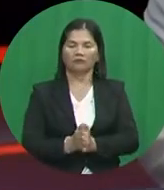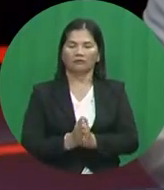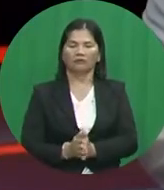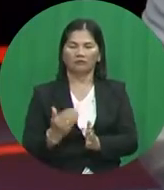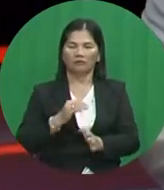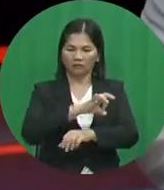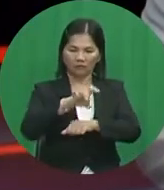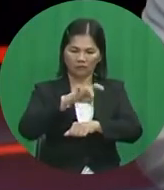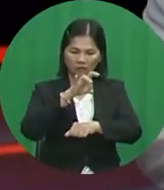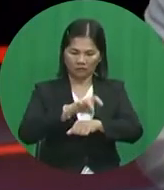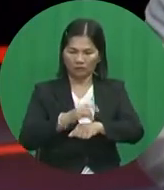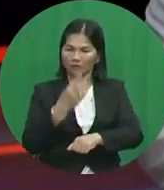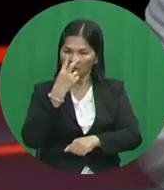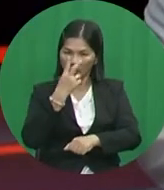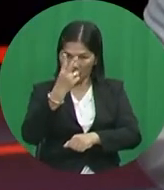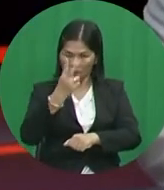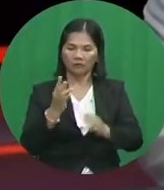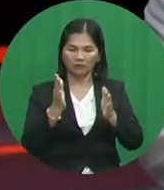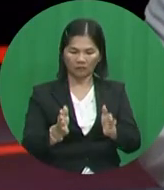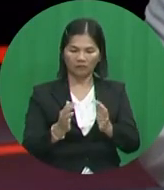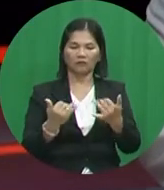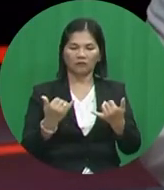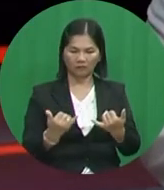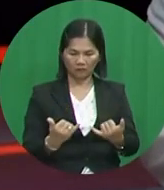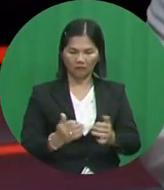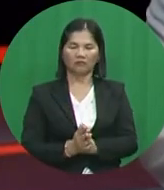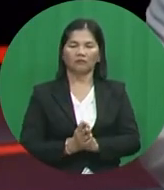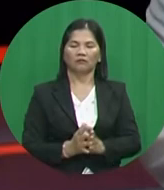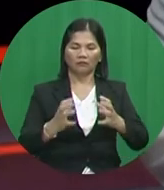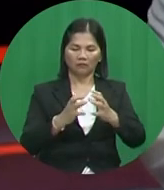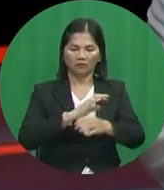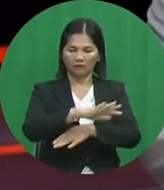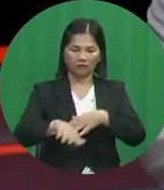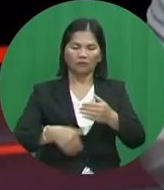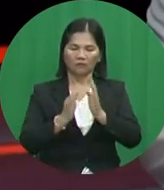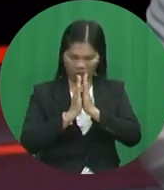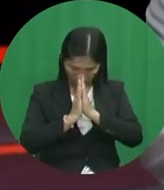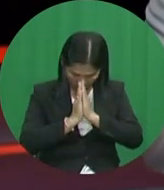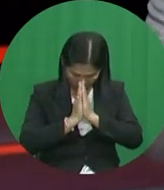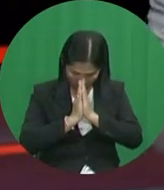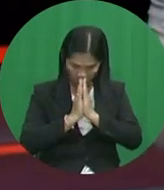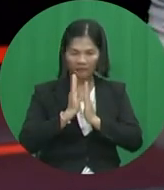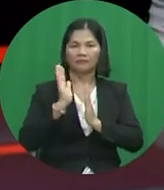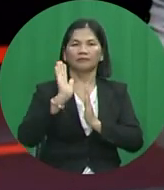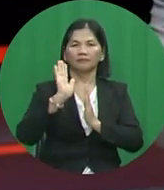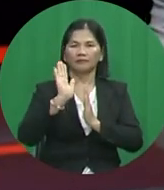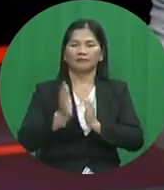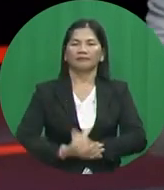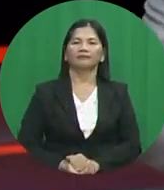សម្រាប់ការចំណាយពេលនៅក្នុងការតាមដានទស្សនារបស់អស់លោកអ្នកនៅពេលនេះដែរខ្ញុំបាទរួមជាមួយនឹងក្រុមការងារសូមអរគុណសូមគោរពលា